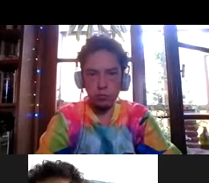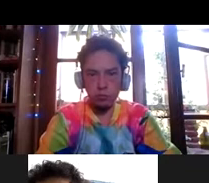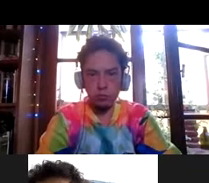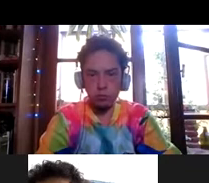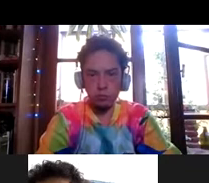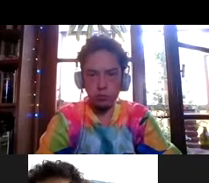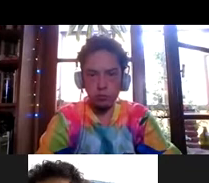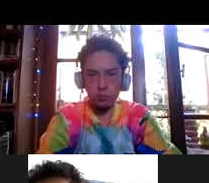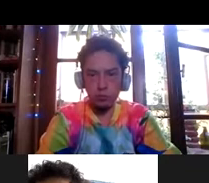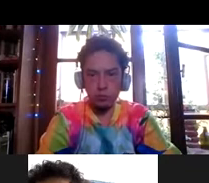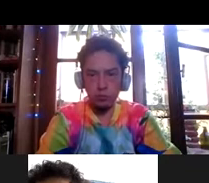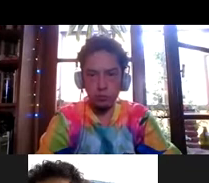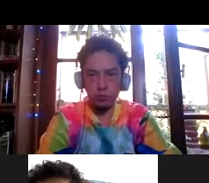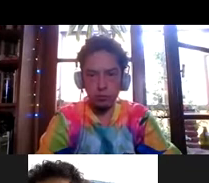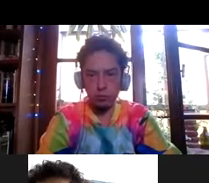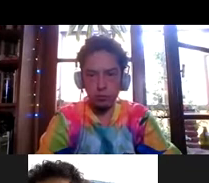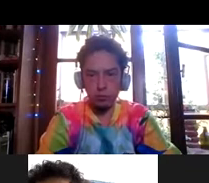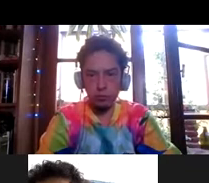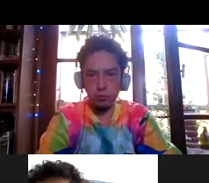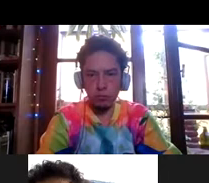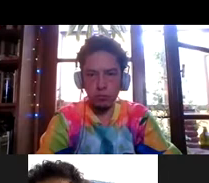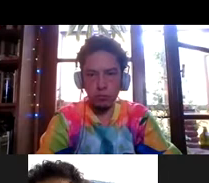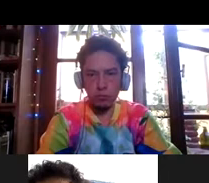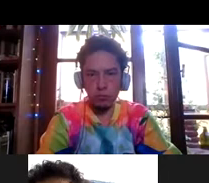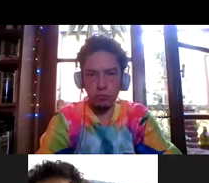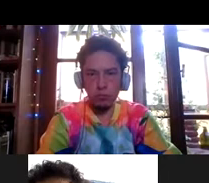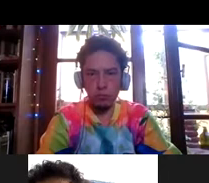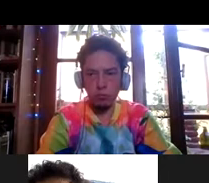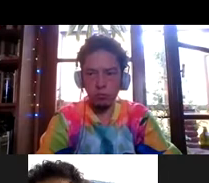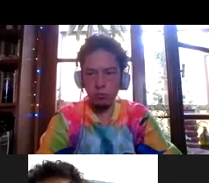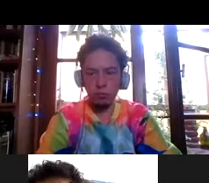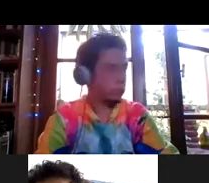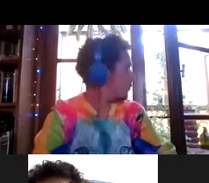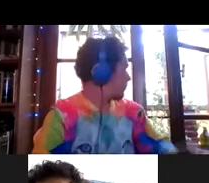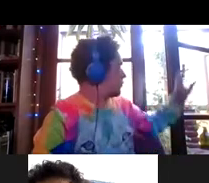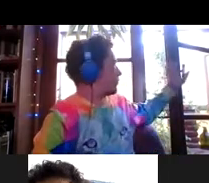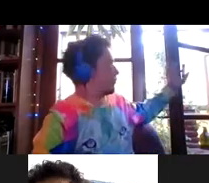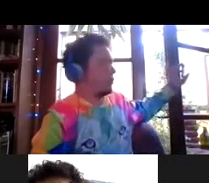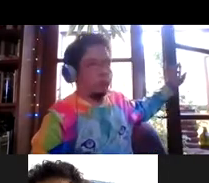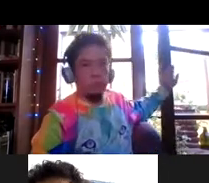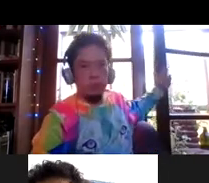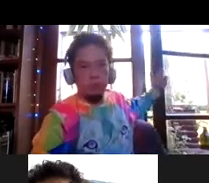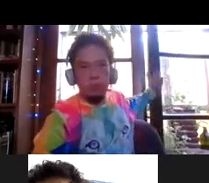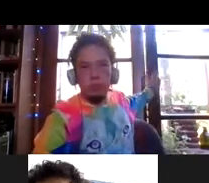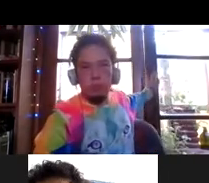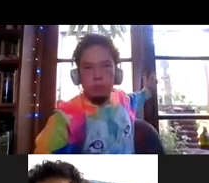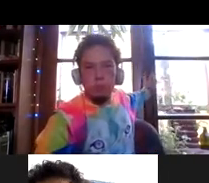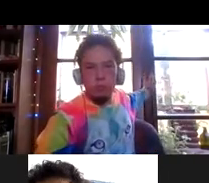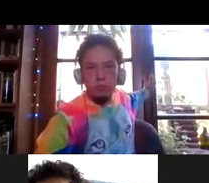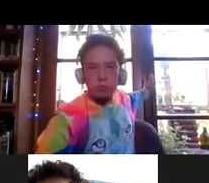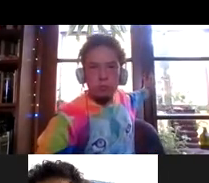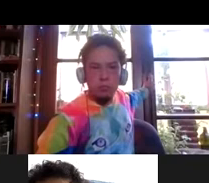santé par Teddy Goetz, qui est interne en psychiatrie à l'Université de Pennsylvanie et mène